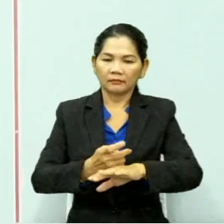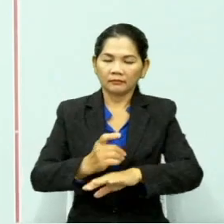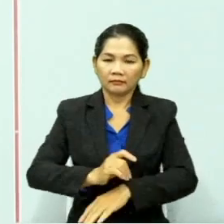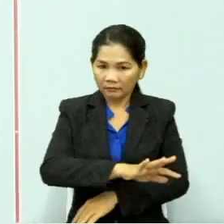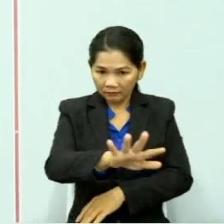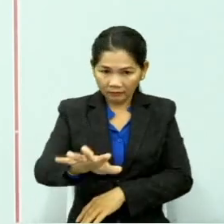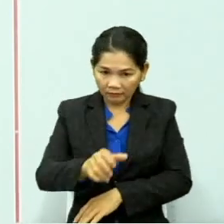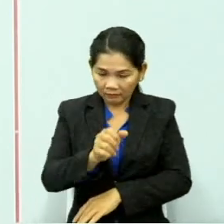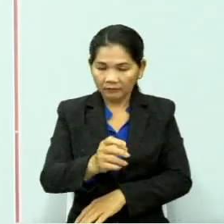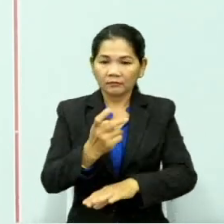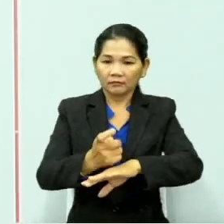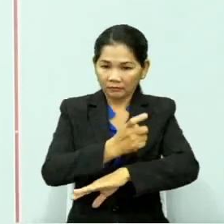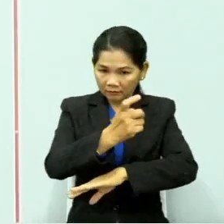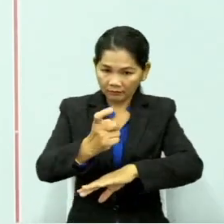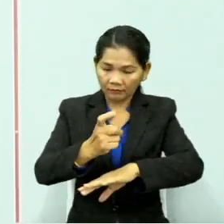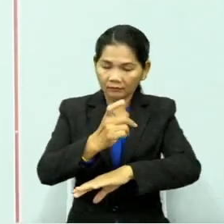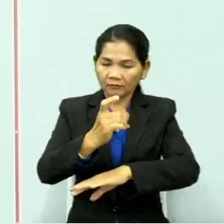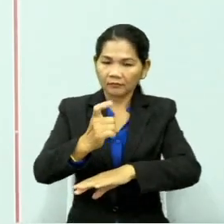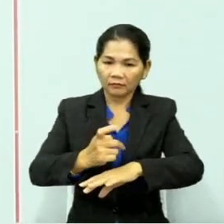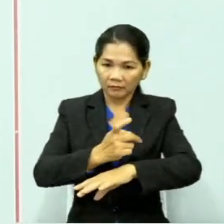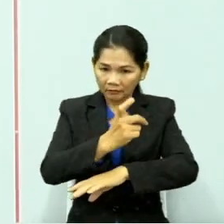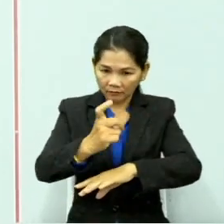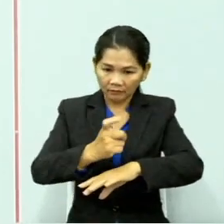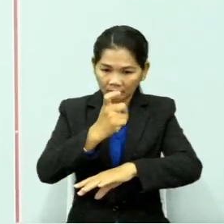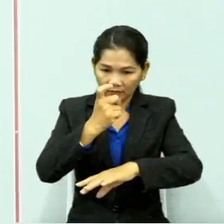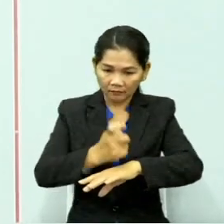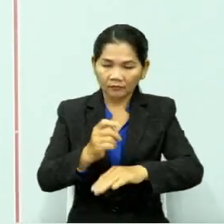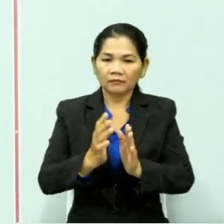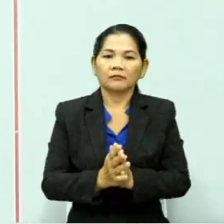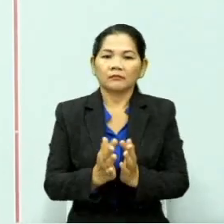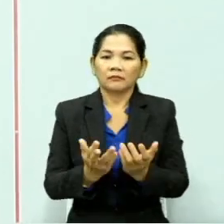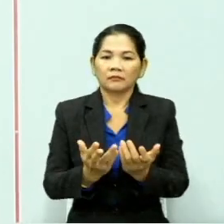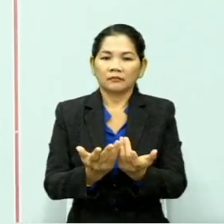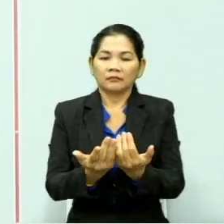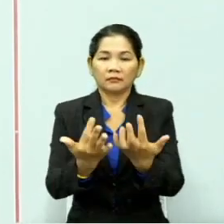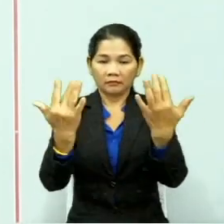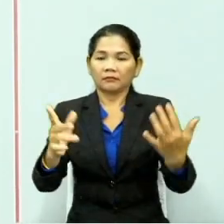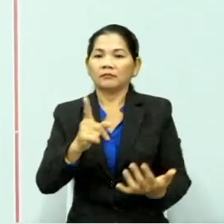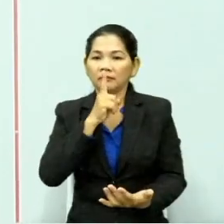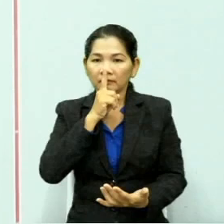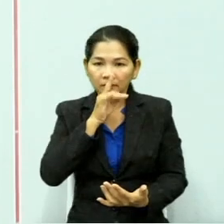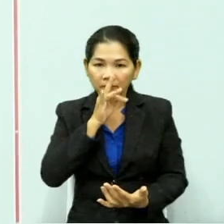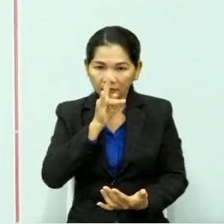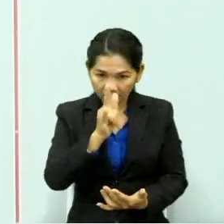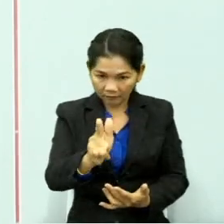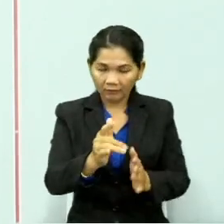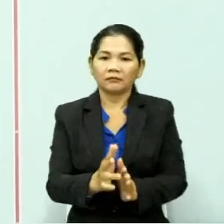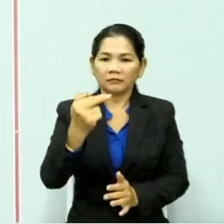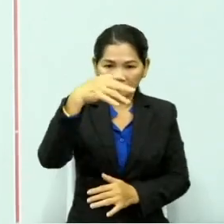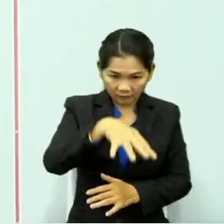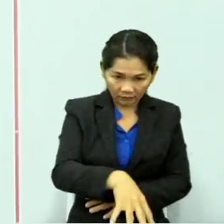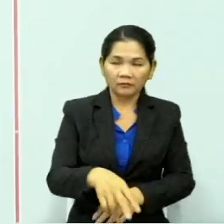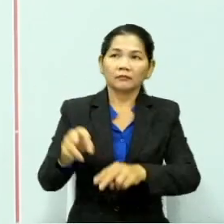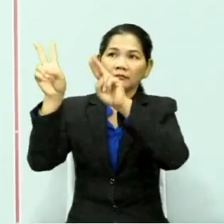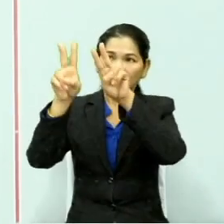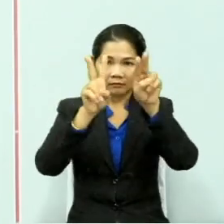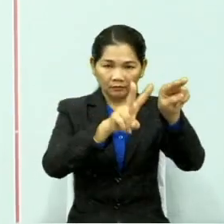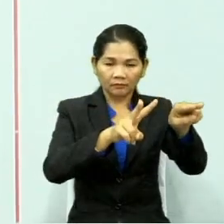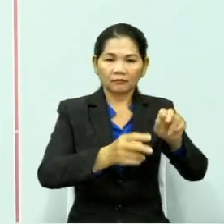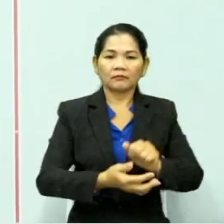Campuchia rồi xong bố pra con con lãnh tế